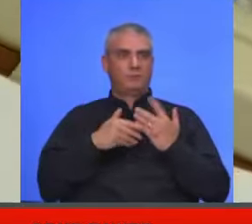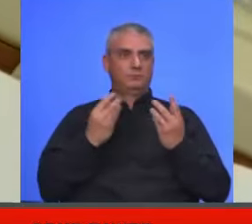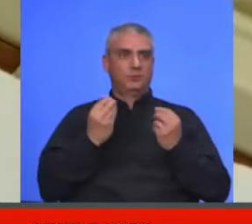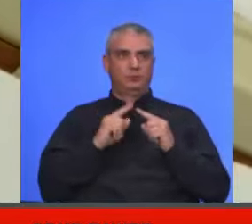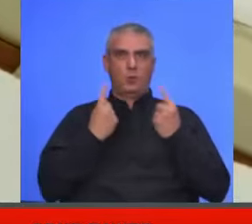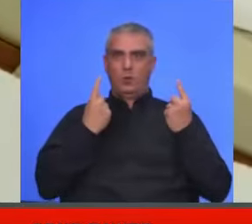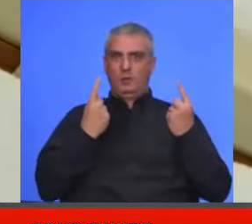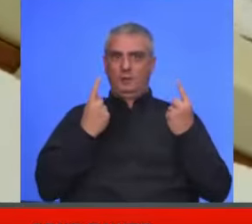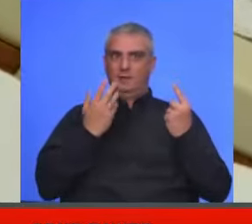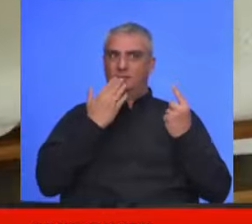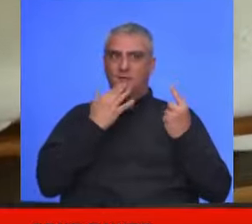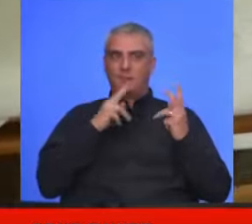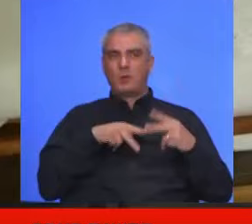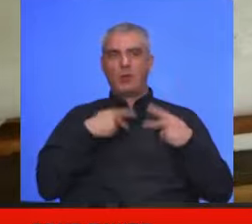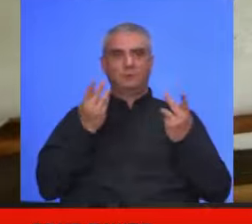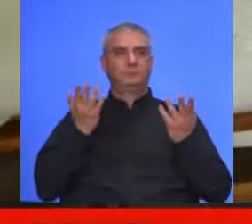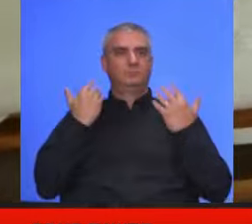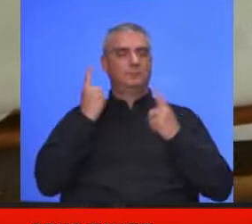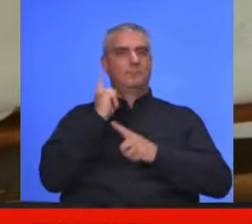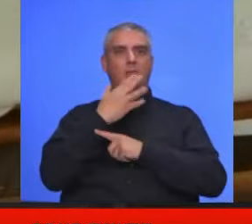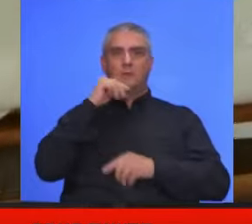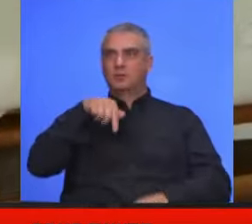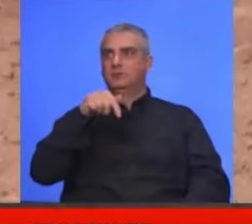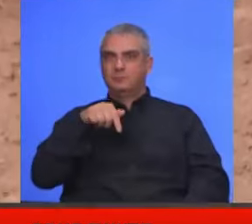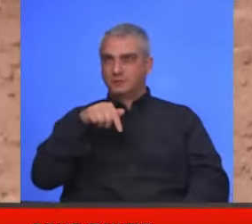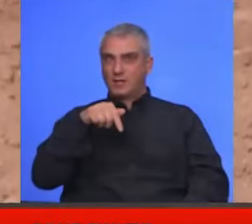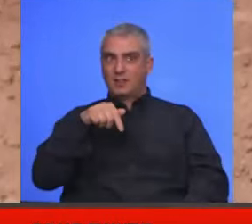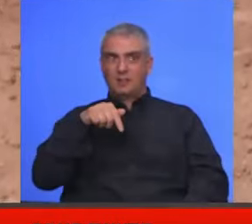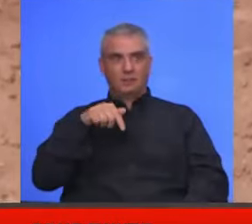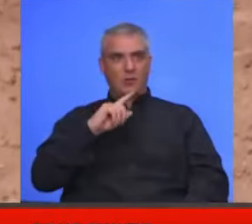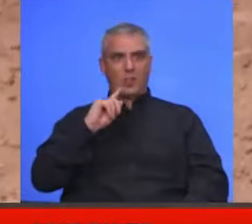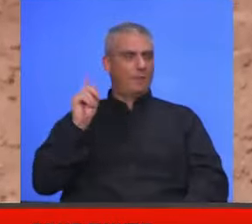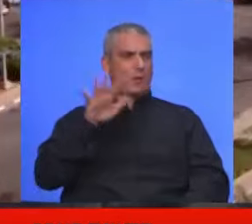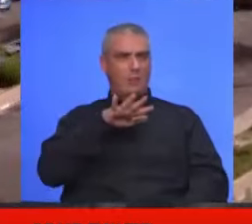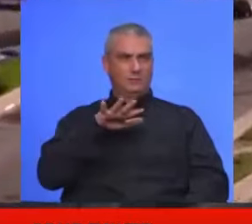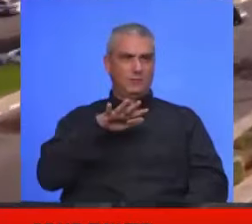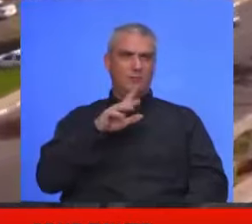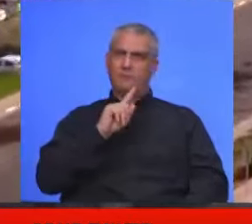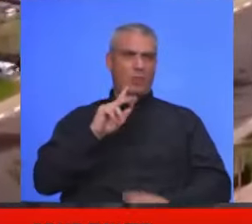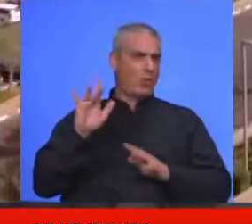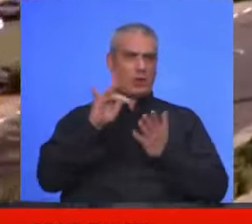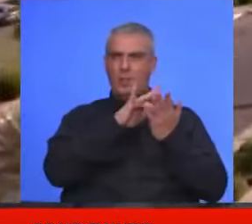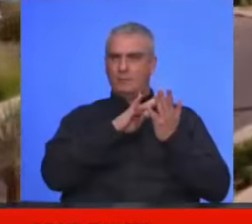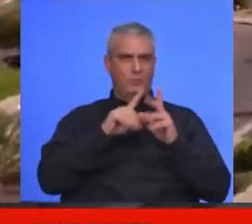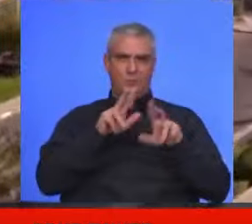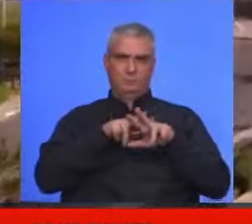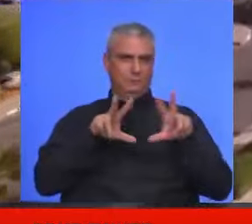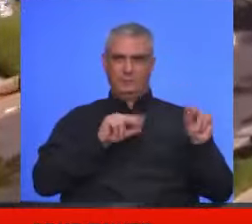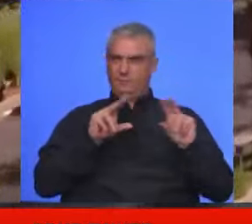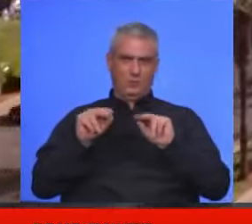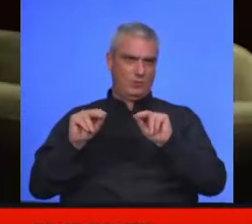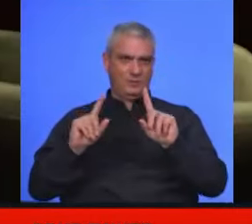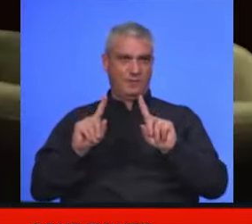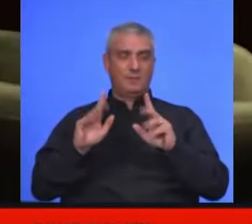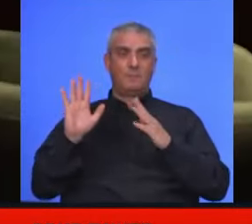קורה. הישראלים חוזרים לנפוש במלונות כאן בישראל, לא בכל האזורים ולא בכל המקומות המצב דומה.